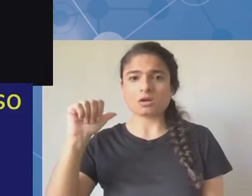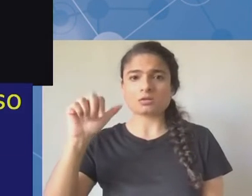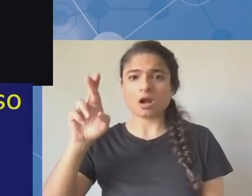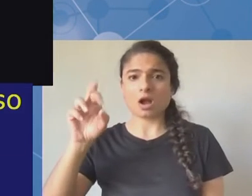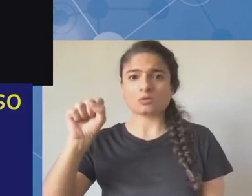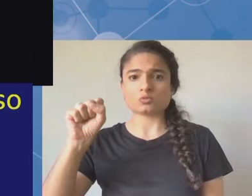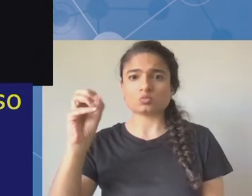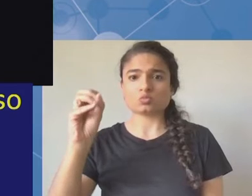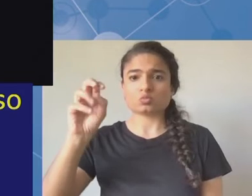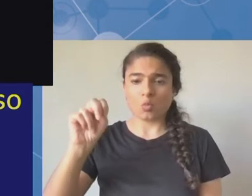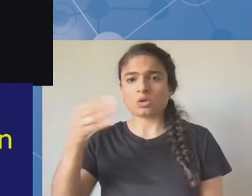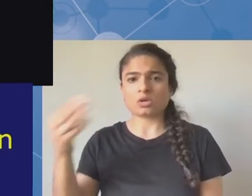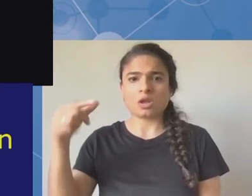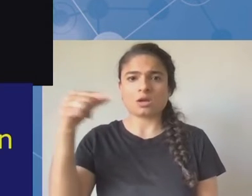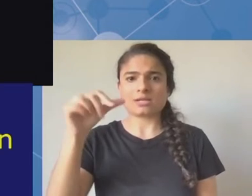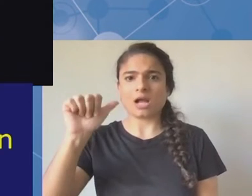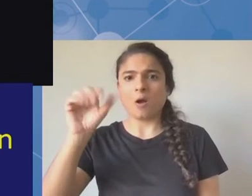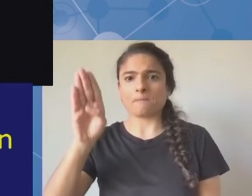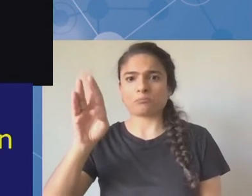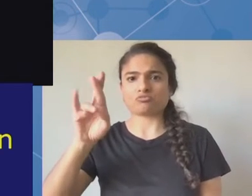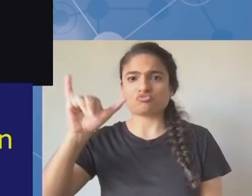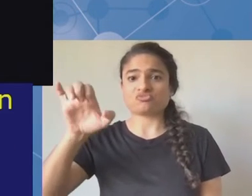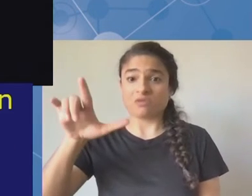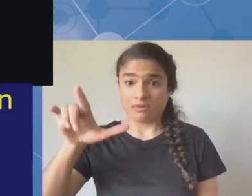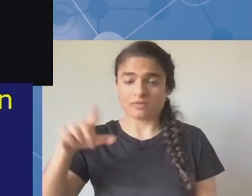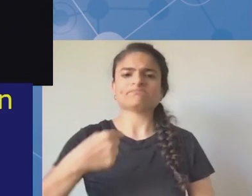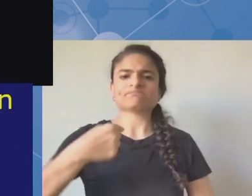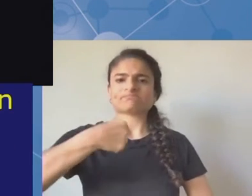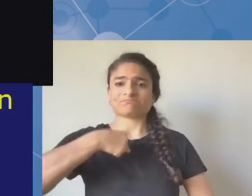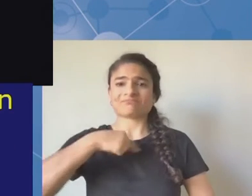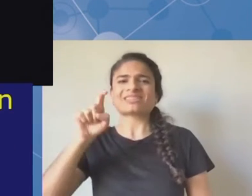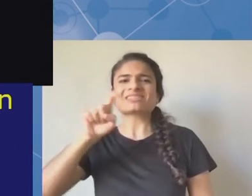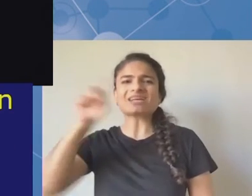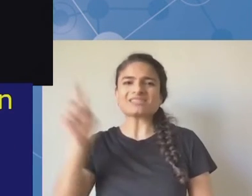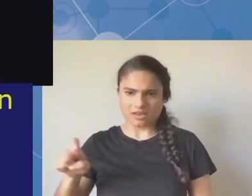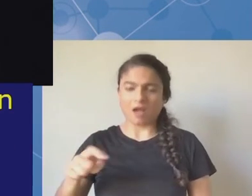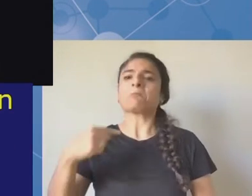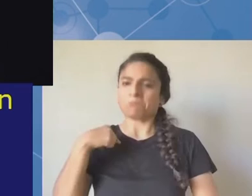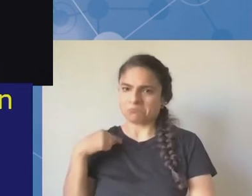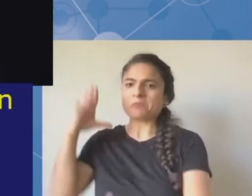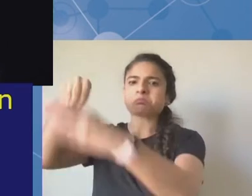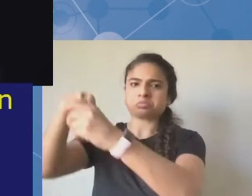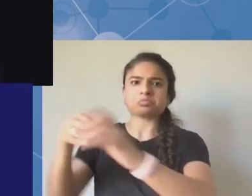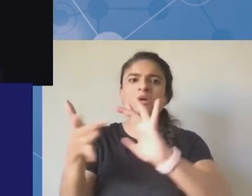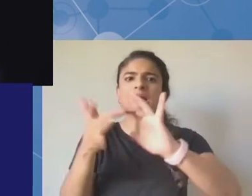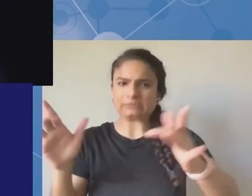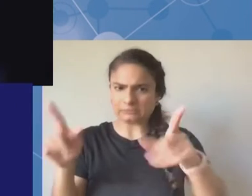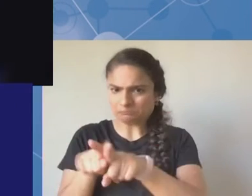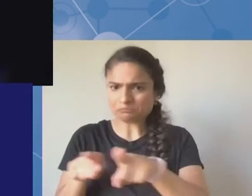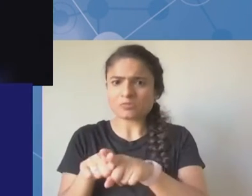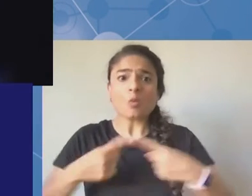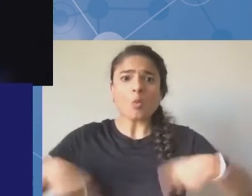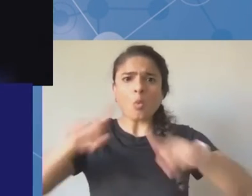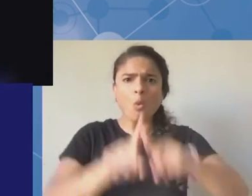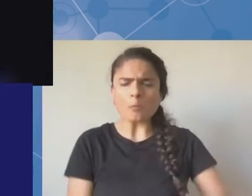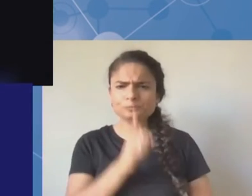организацию «Интернет». Цифровые права — это также права человека. Значит, мы не можем позволить себе тишину. Наши голоса должны